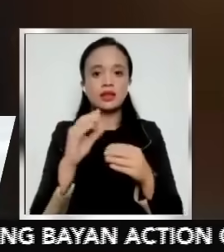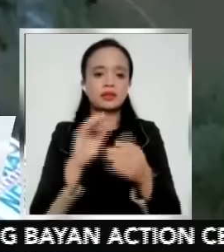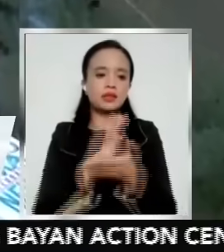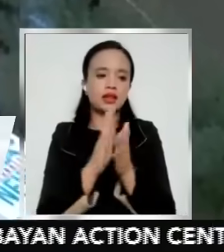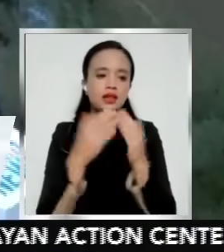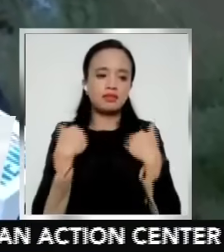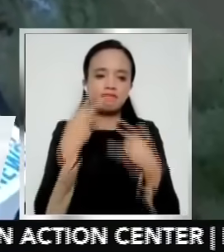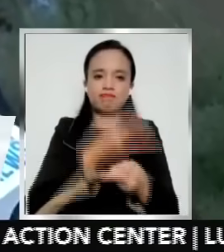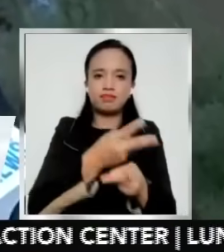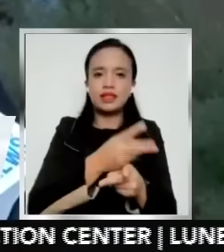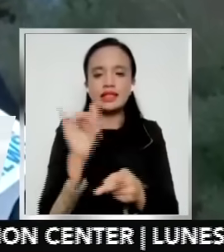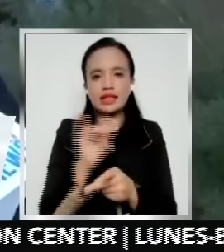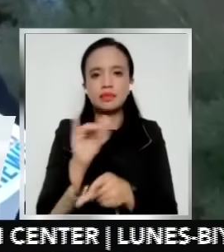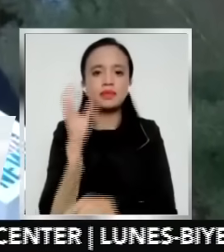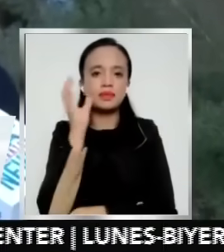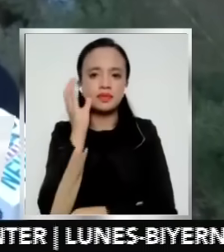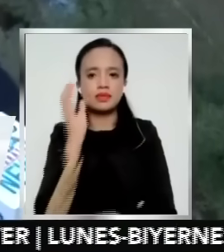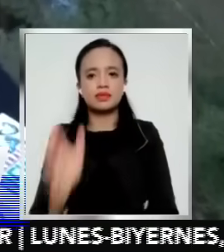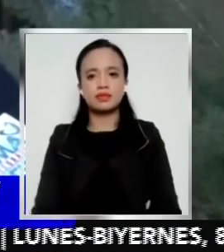Camille.